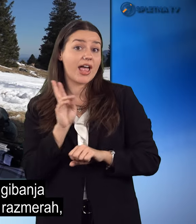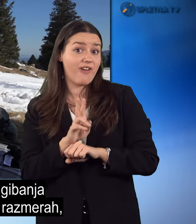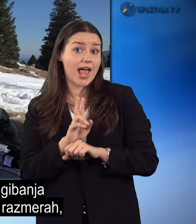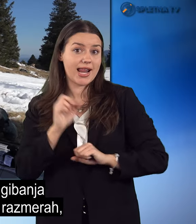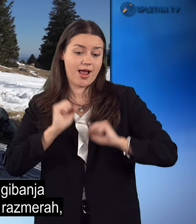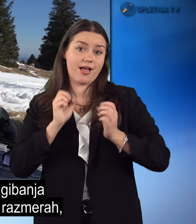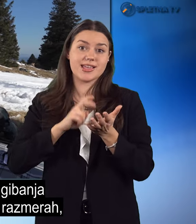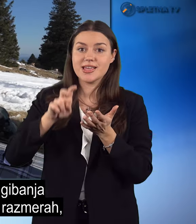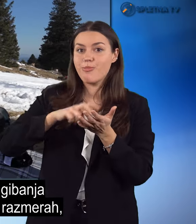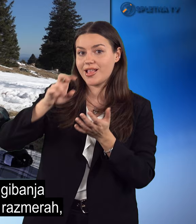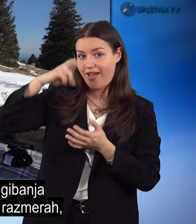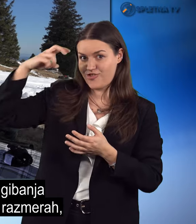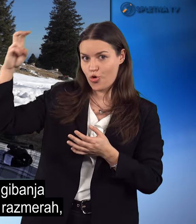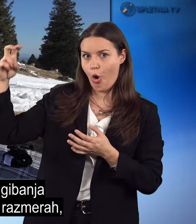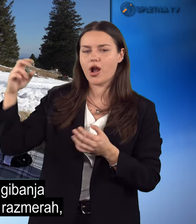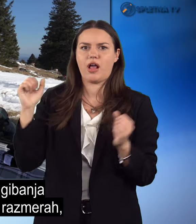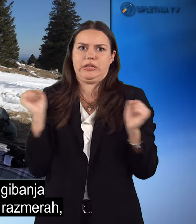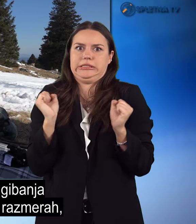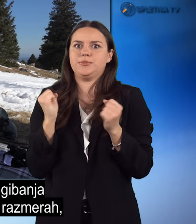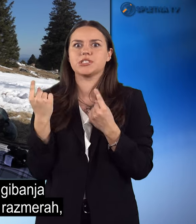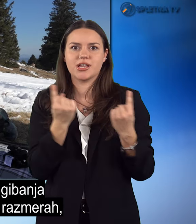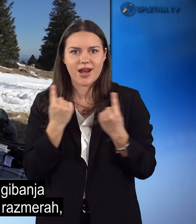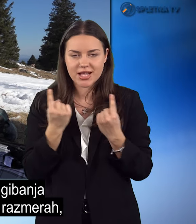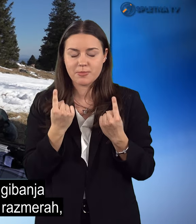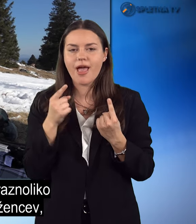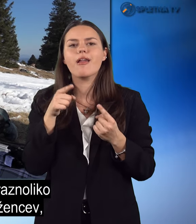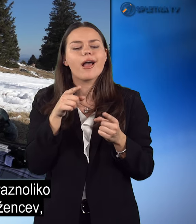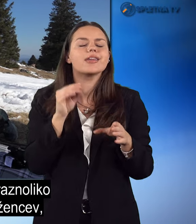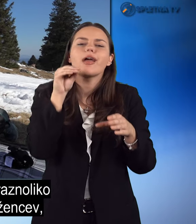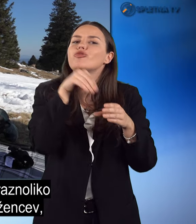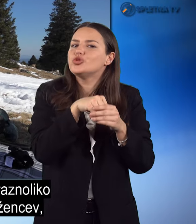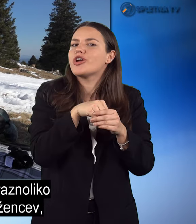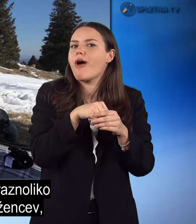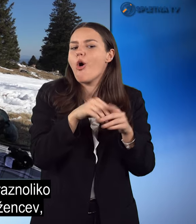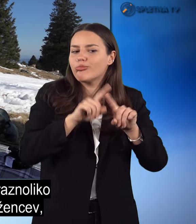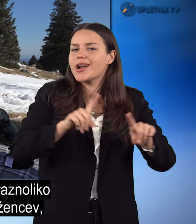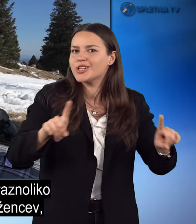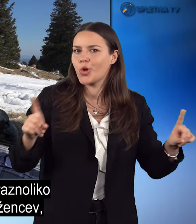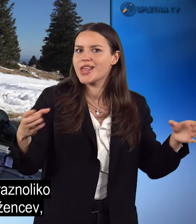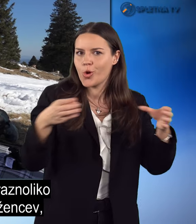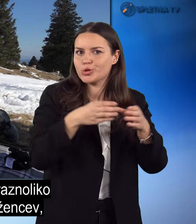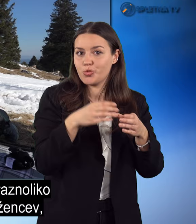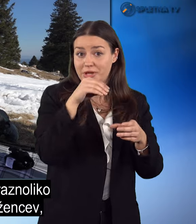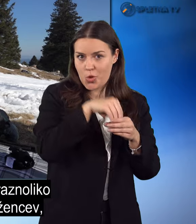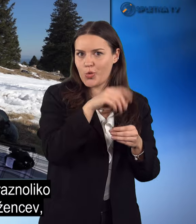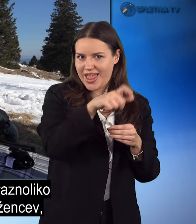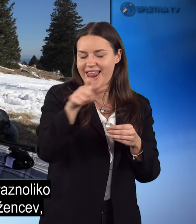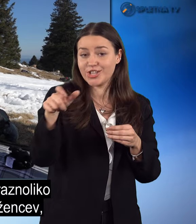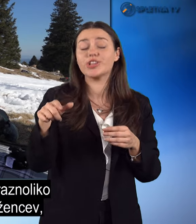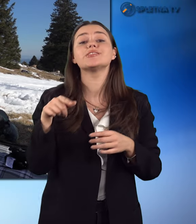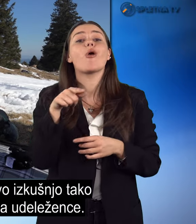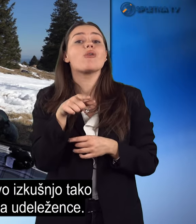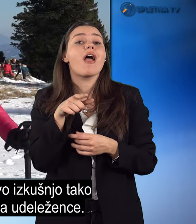Tečaj varnega gibanja v gorah v zimskih razmerah, ki je vključeval raznoliko skupino udeležencev, je pomenil